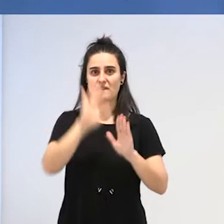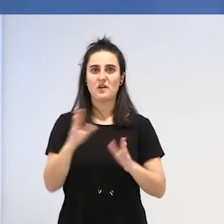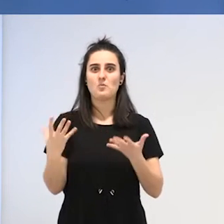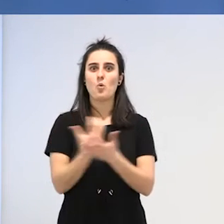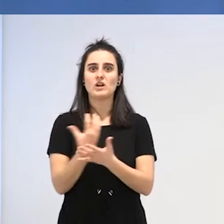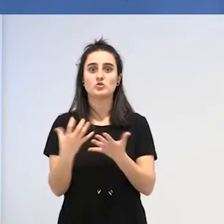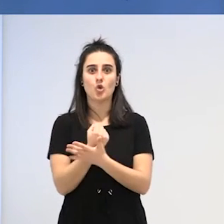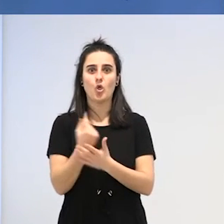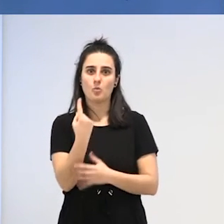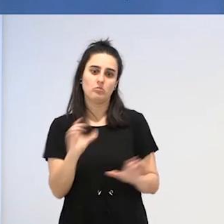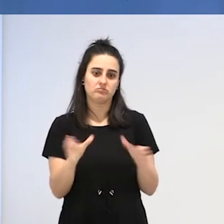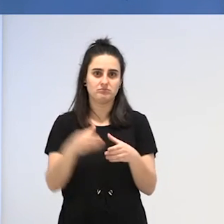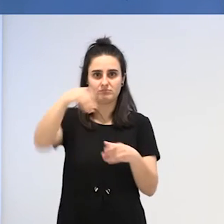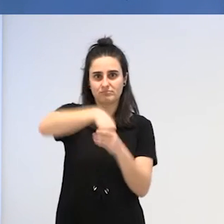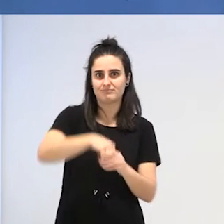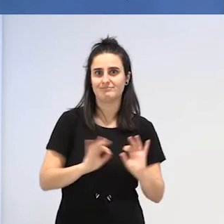berberean sartzen da, ez?